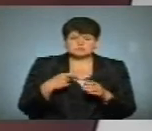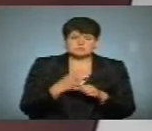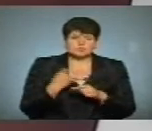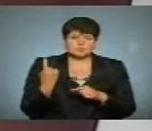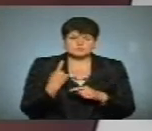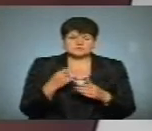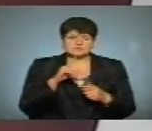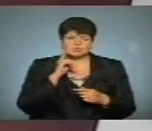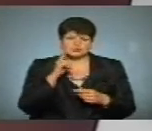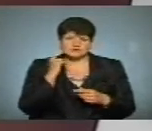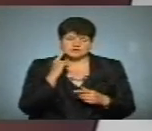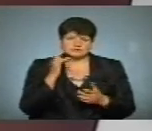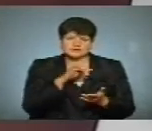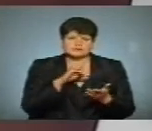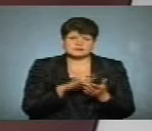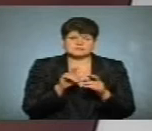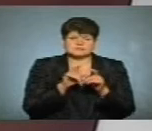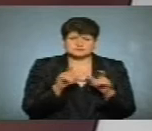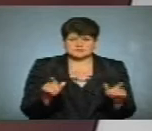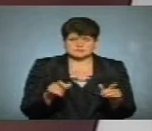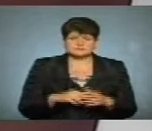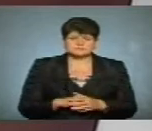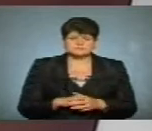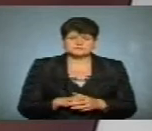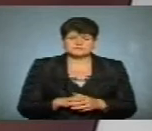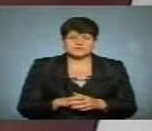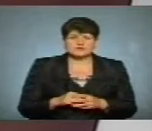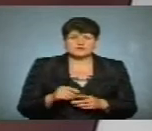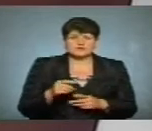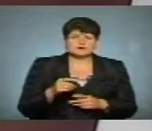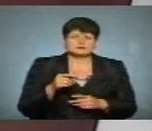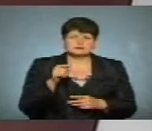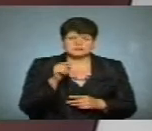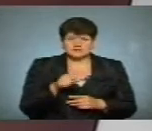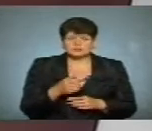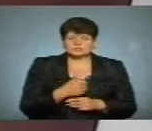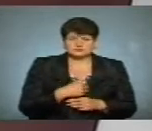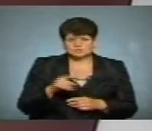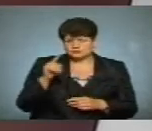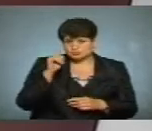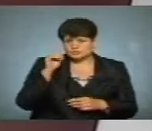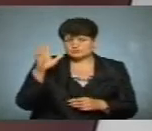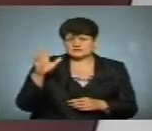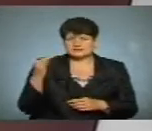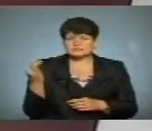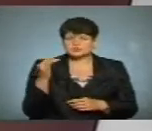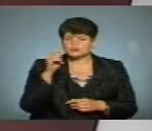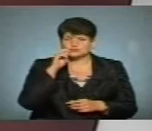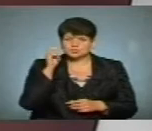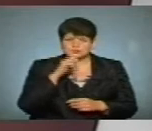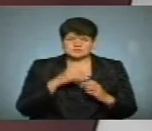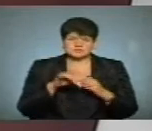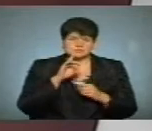обласний молодіжний методичний центр, каже його керівник Богдан Бутковський. За його словами, так хочуть популяризувати історію України